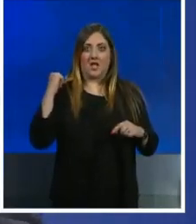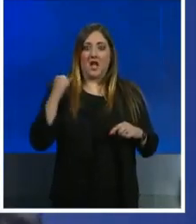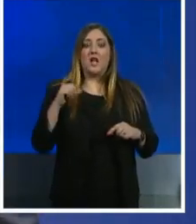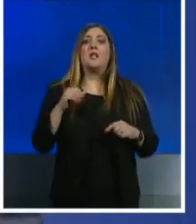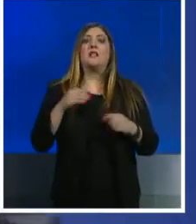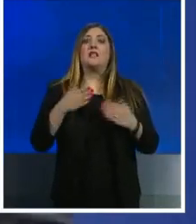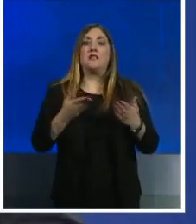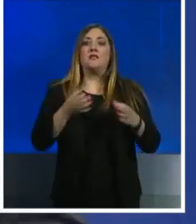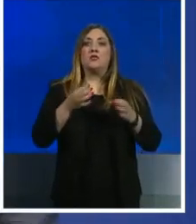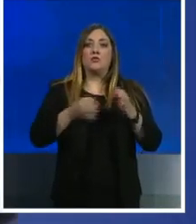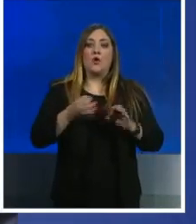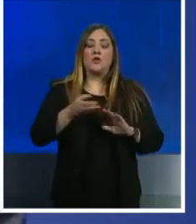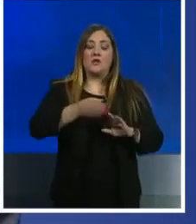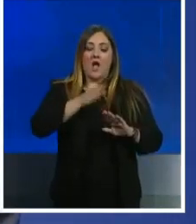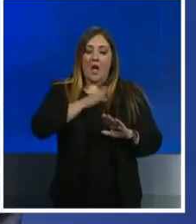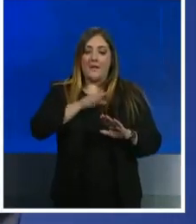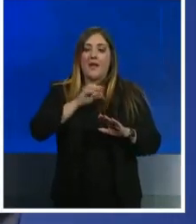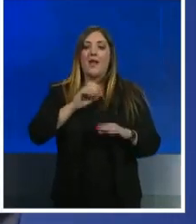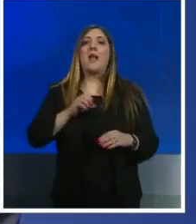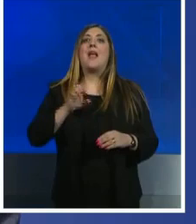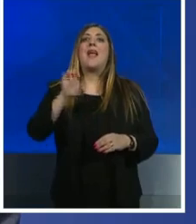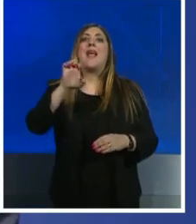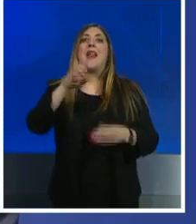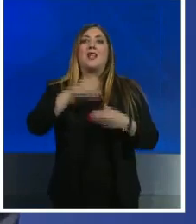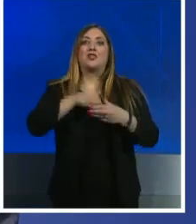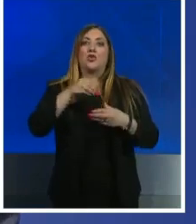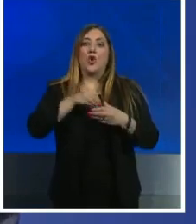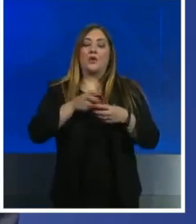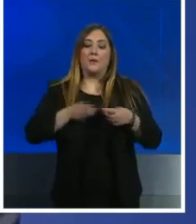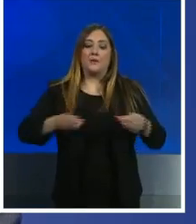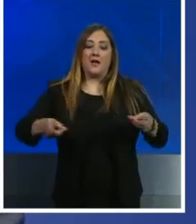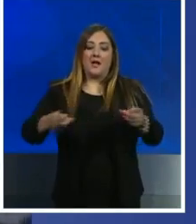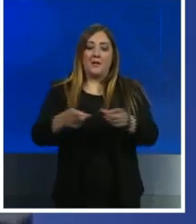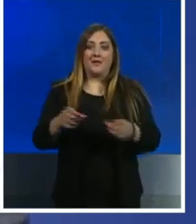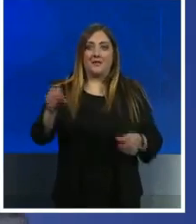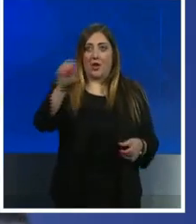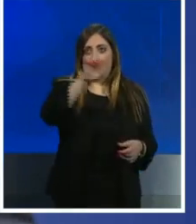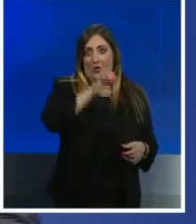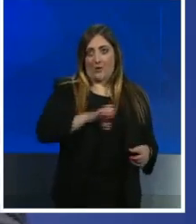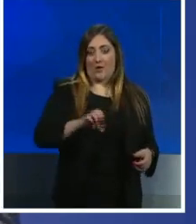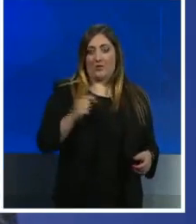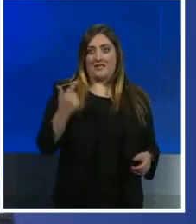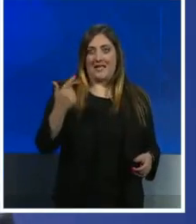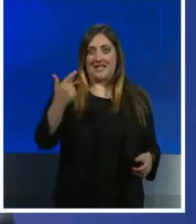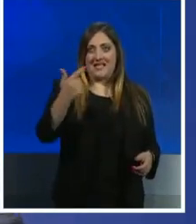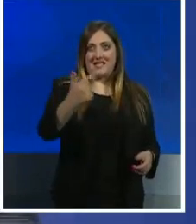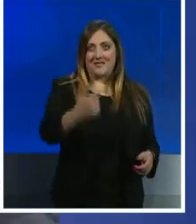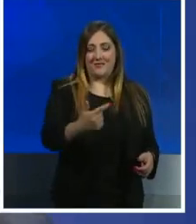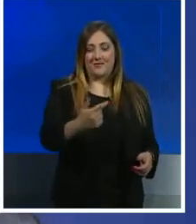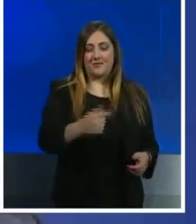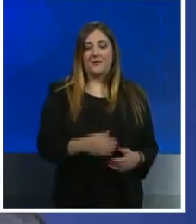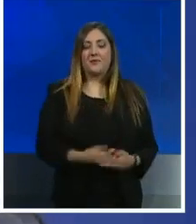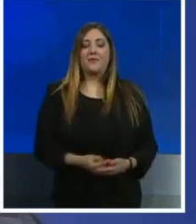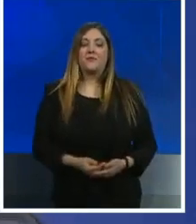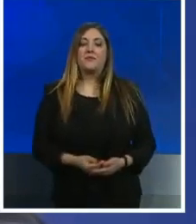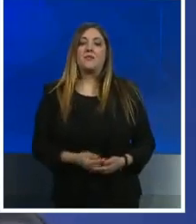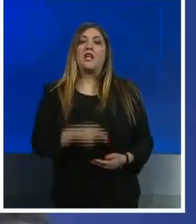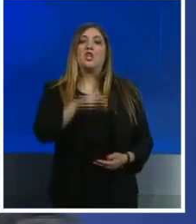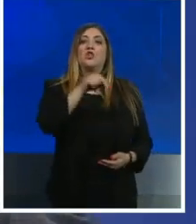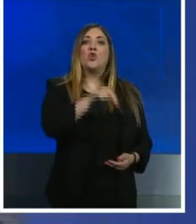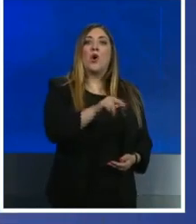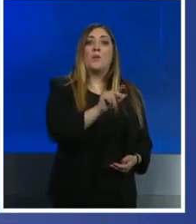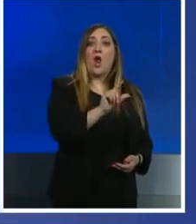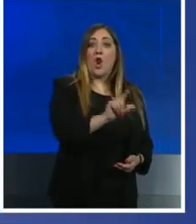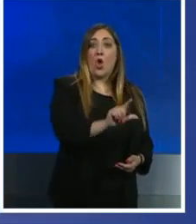għall-elezzjonijiet tal-Parlament Ewropew ta' nhar is-sibt illi ġej. U nitlob għal daqstant lil Norman Lowell minn Imperium Ewropa